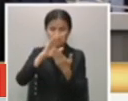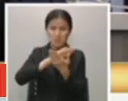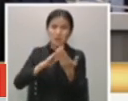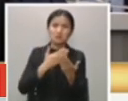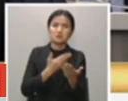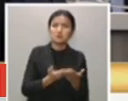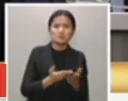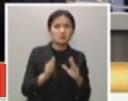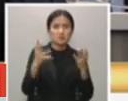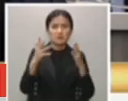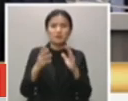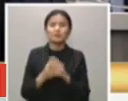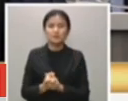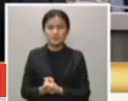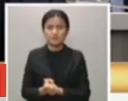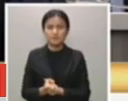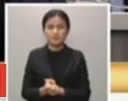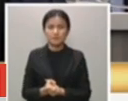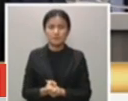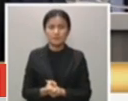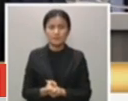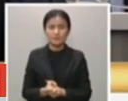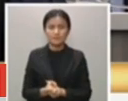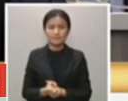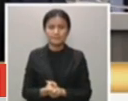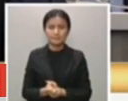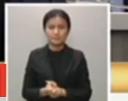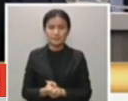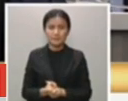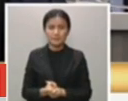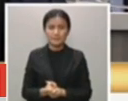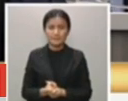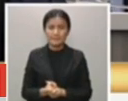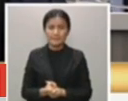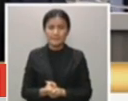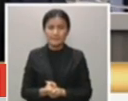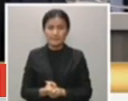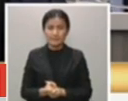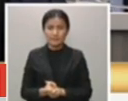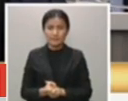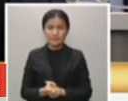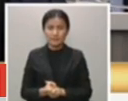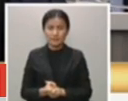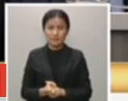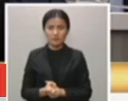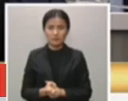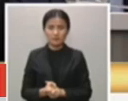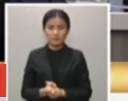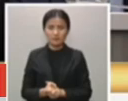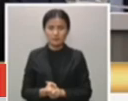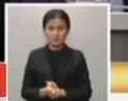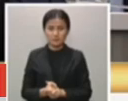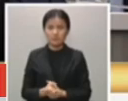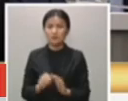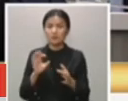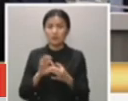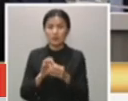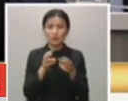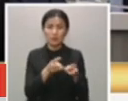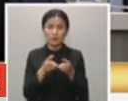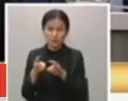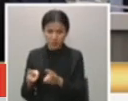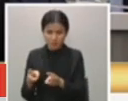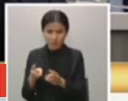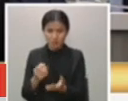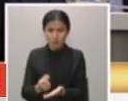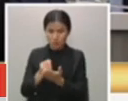ต่างๆเหล่านี้ต้องเรียนอย่างนี้ครับว่ากลไกขับเคลื่อนเศรษฐกิจที่มีอยู่